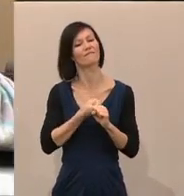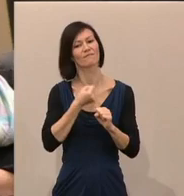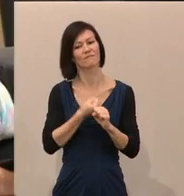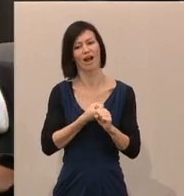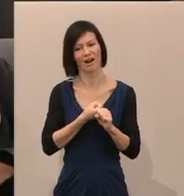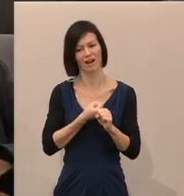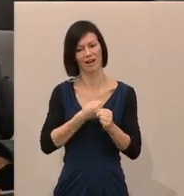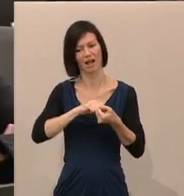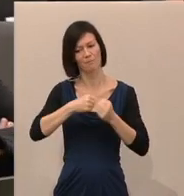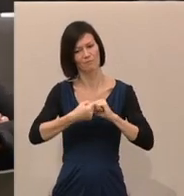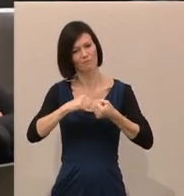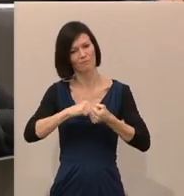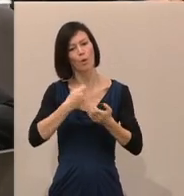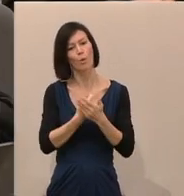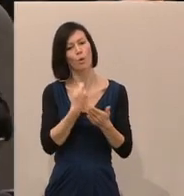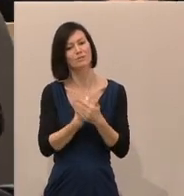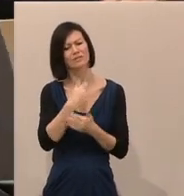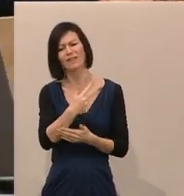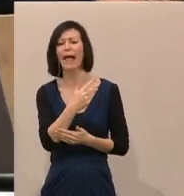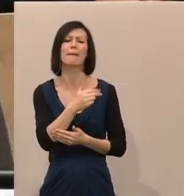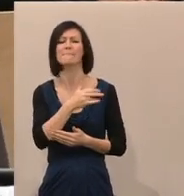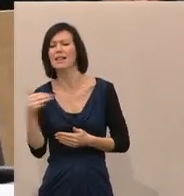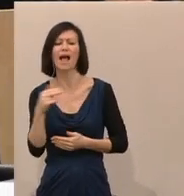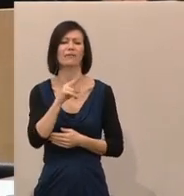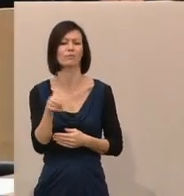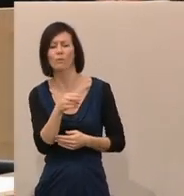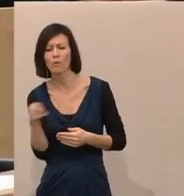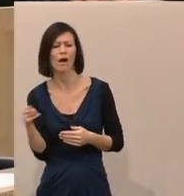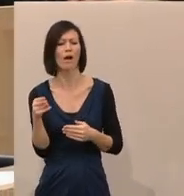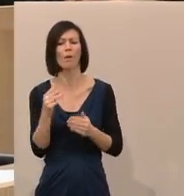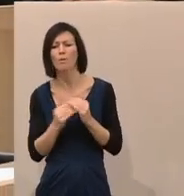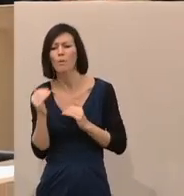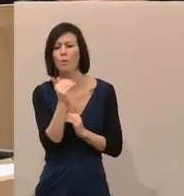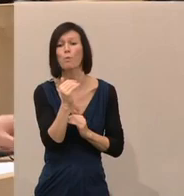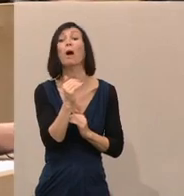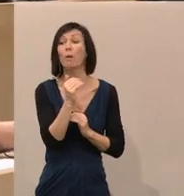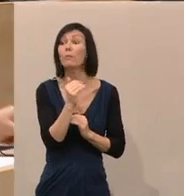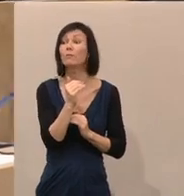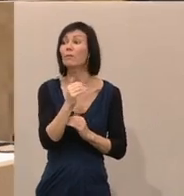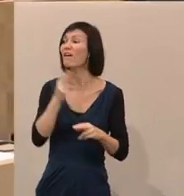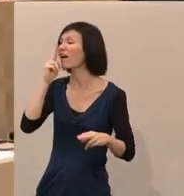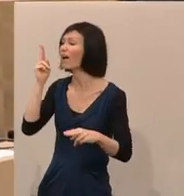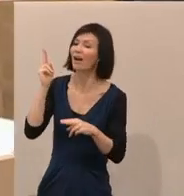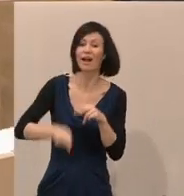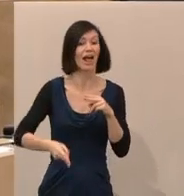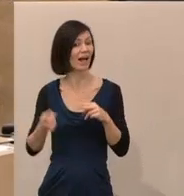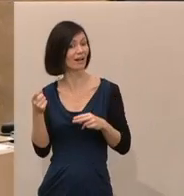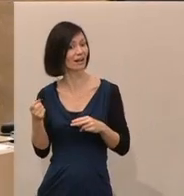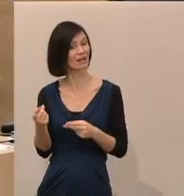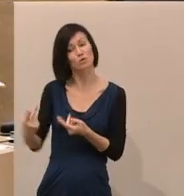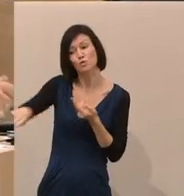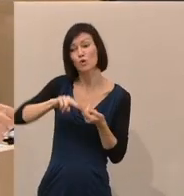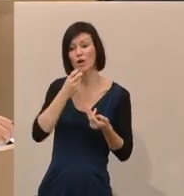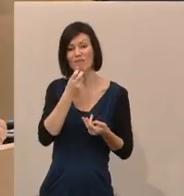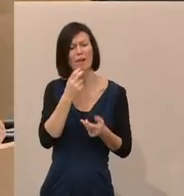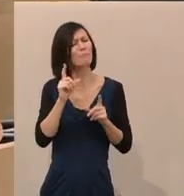3 Millionen überschreitet und dann keinen Genierer hat, ungefähr dieselbe Summe einzuklagen für eine Wahl, die sie selbst verursacht hat, dann ist